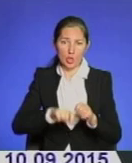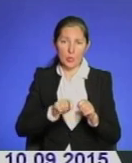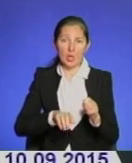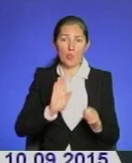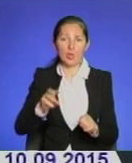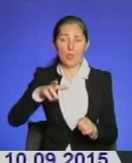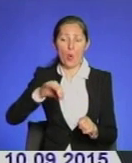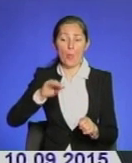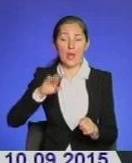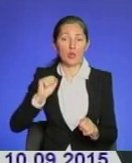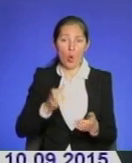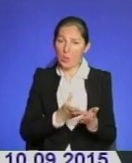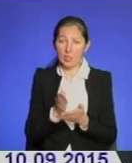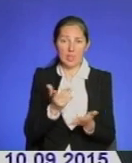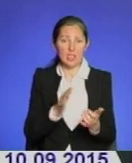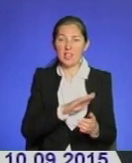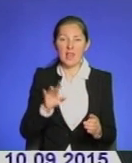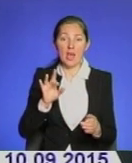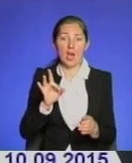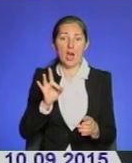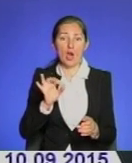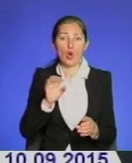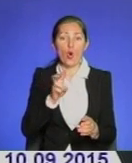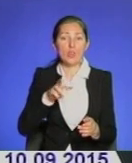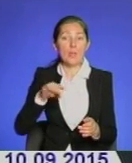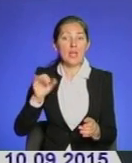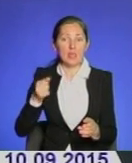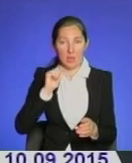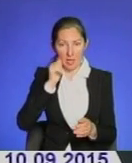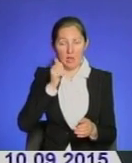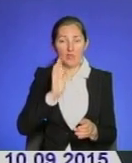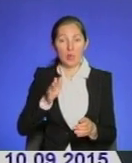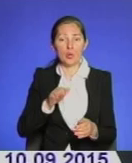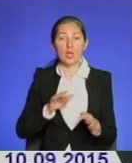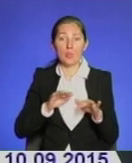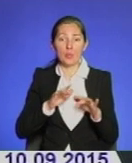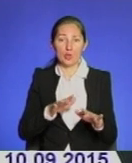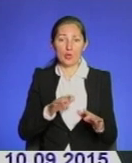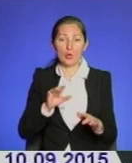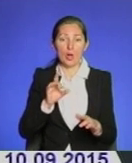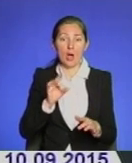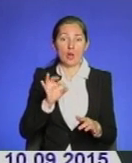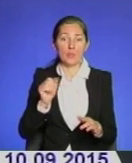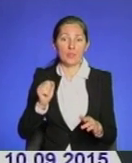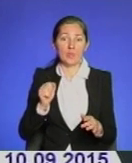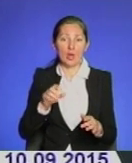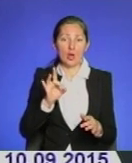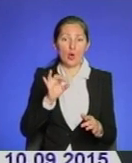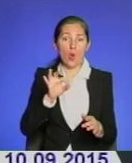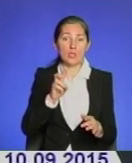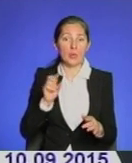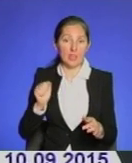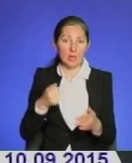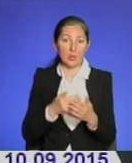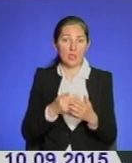платити, бо він ще не розмитнений. Він завтра буде проходити процедуру розмитнення. Десь в межах 150 тисяч ми будемо платити